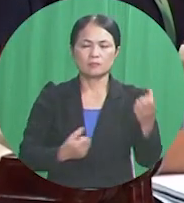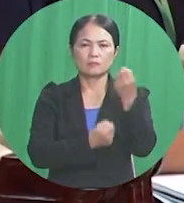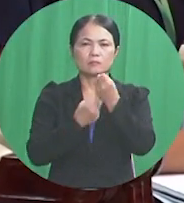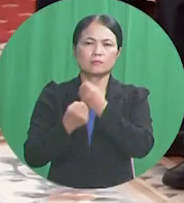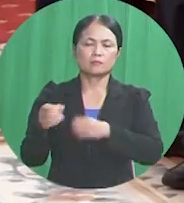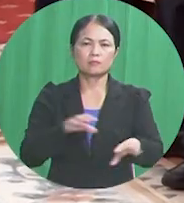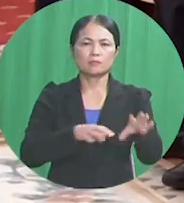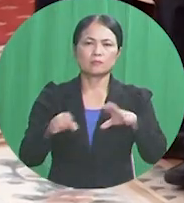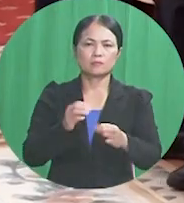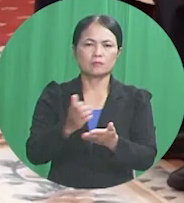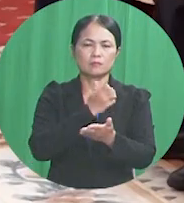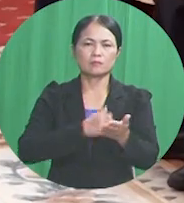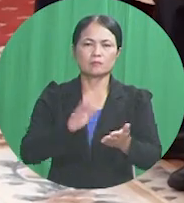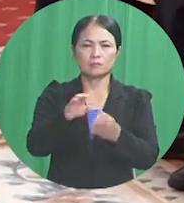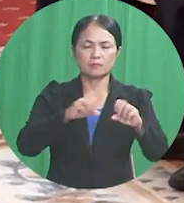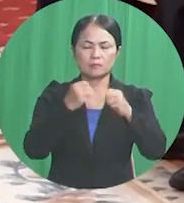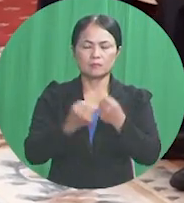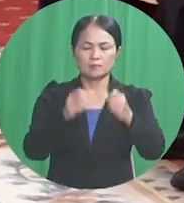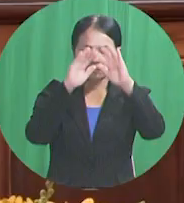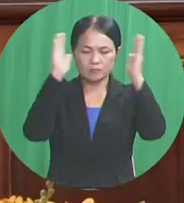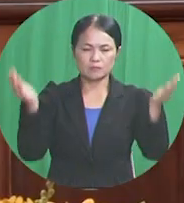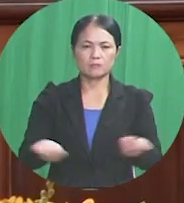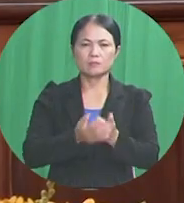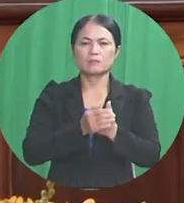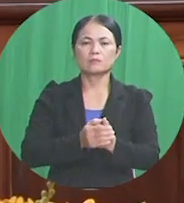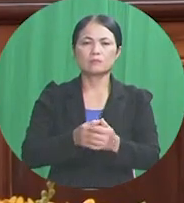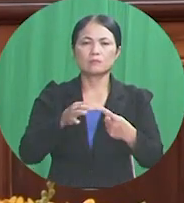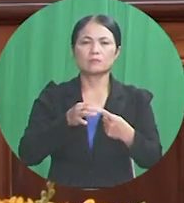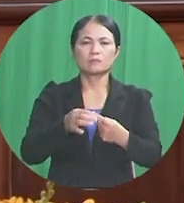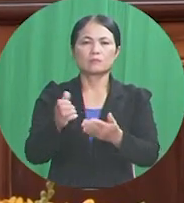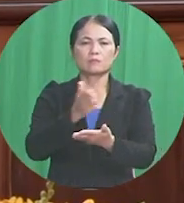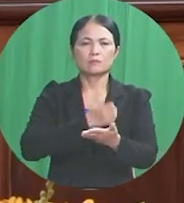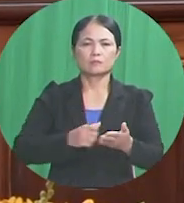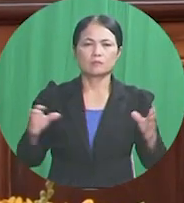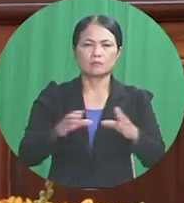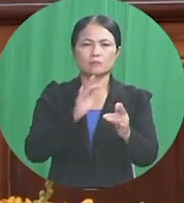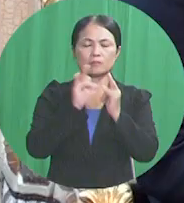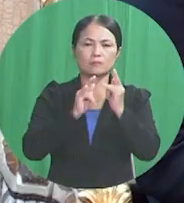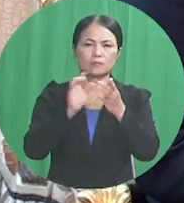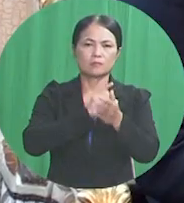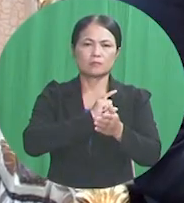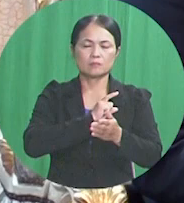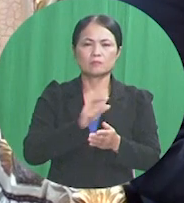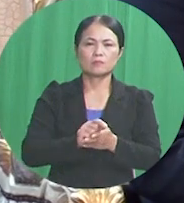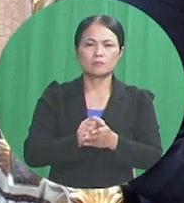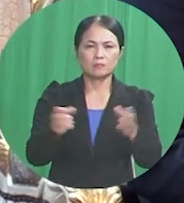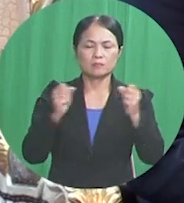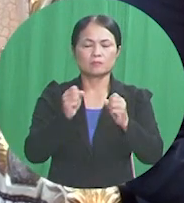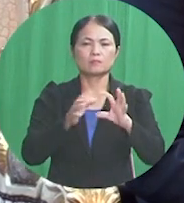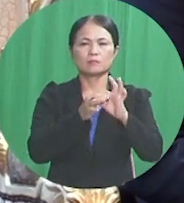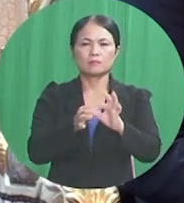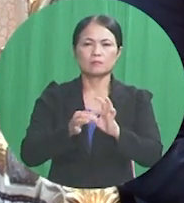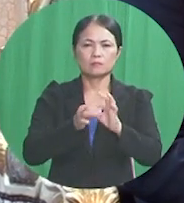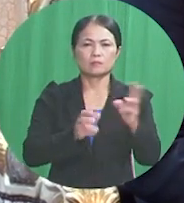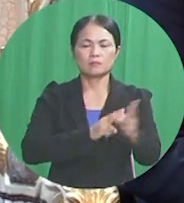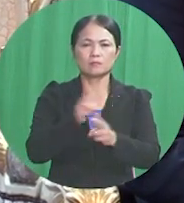สกรรมหนึ่งตัวนาทีระบอบองกาสหประชาชาติจีพิเศษตัวนาทีระบอบกรมประชาสันติศักดิ์ขนงกาปุ่งเริงสามกีพิบ